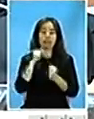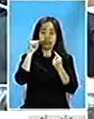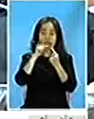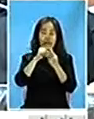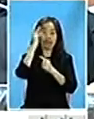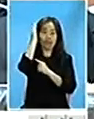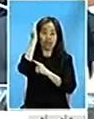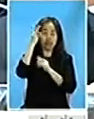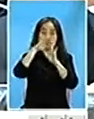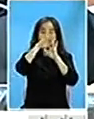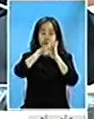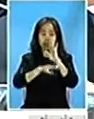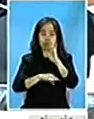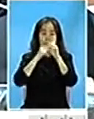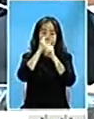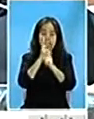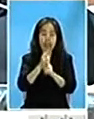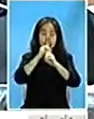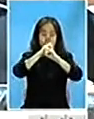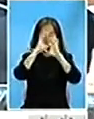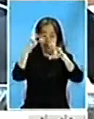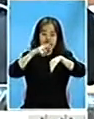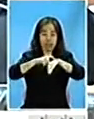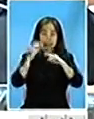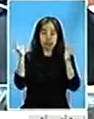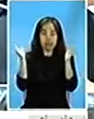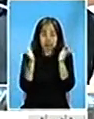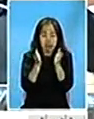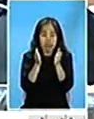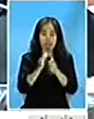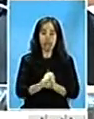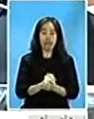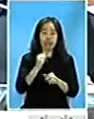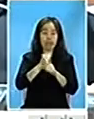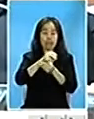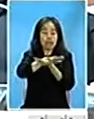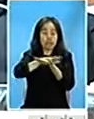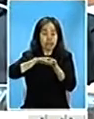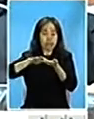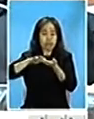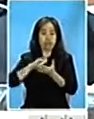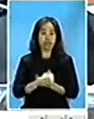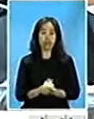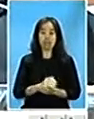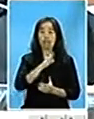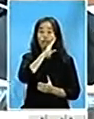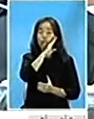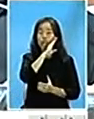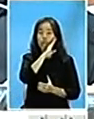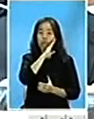อภิปรายเนี่ยเป็นไปด้วยความกระชับแล้วก็เป็นไปด้วยความราบรื่นครับเพราะว่าถ้าสมมุติว่